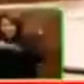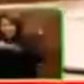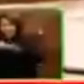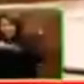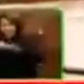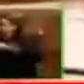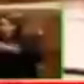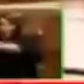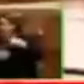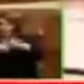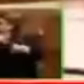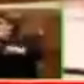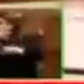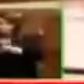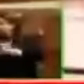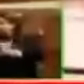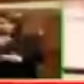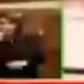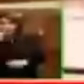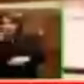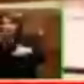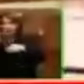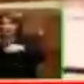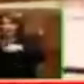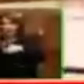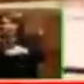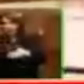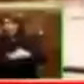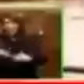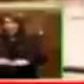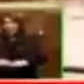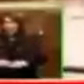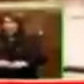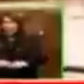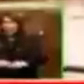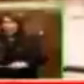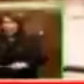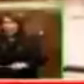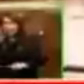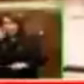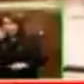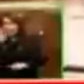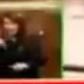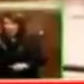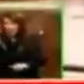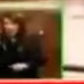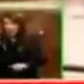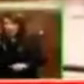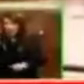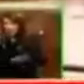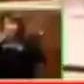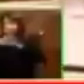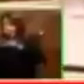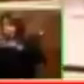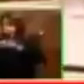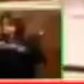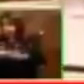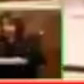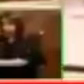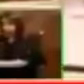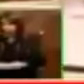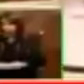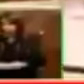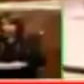عبر العالم. نعم. شوفي تلاحظي كاين الفرق ما كنا نشوفوا نلقاو كاين مكاتب